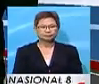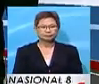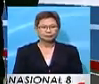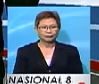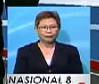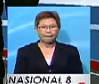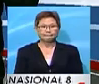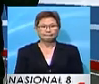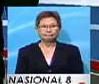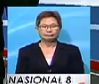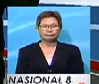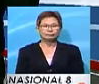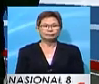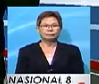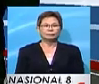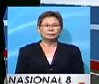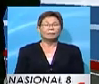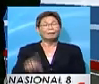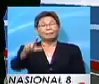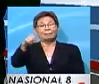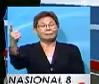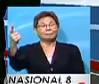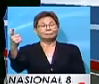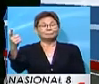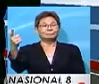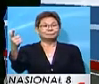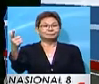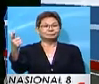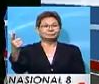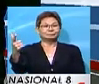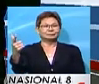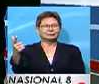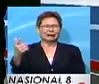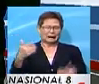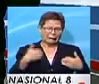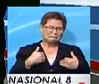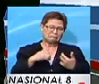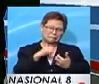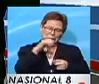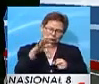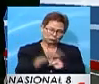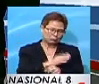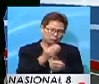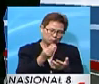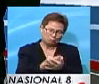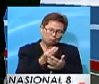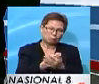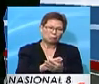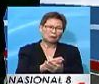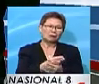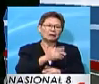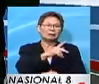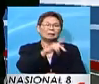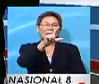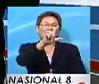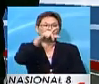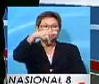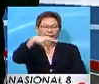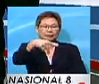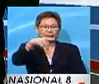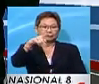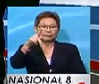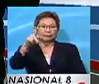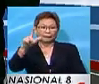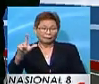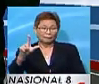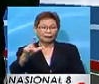Putrajaya dalam perkembangan berasingan biarpun dihimpit kekangan peruntukan ketua pegawai eksekutif ltdl 2017